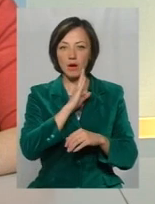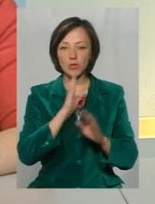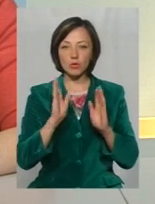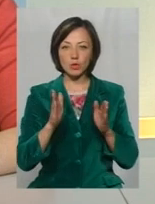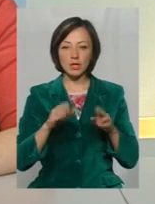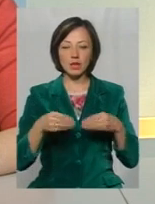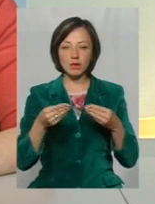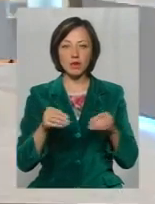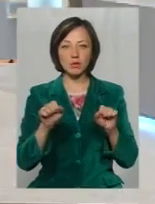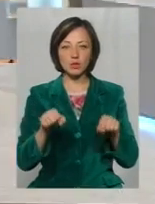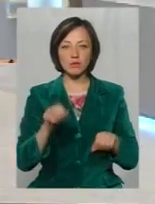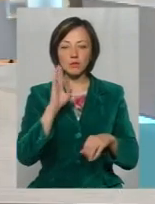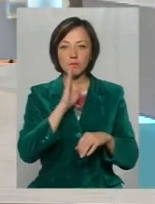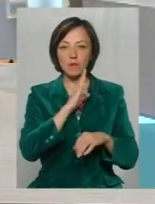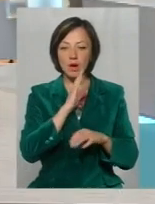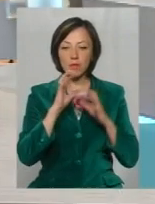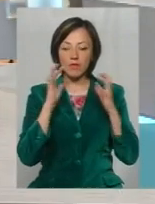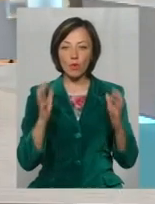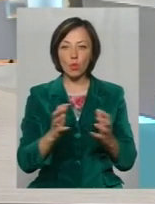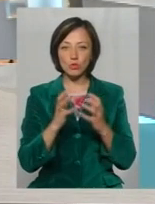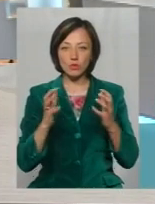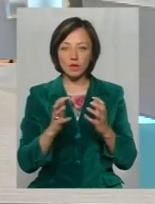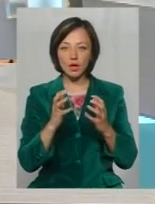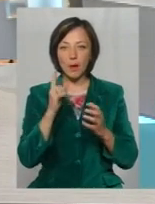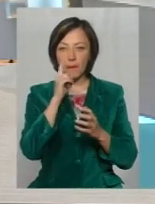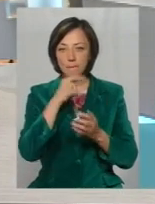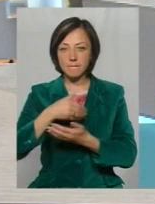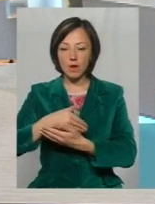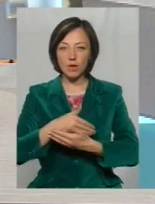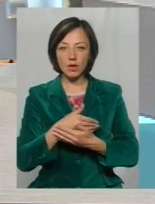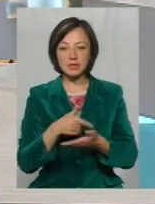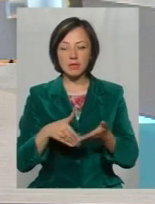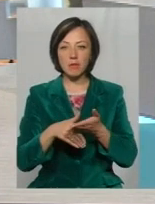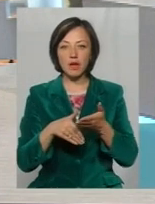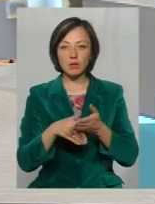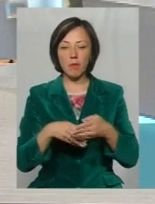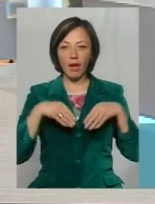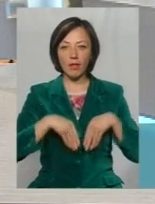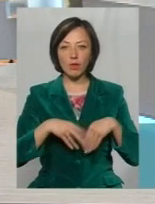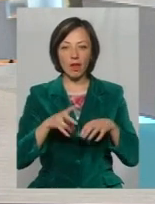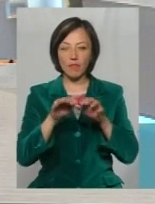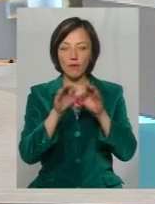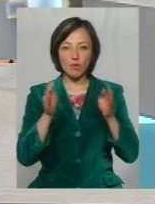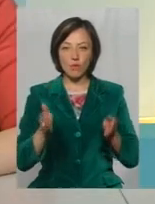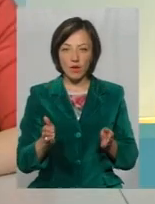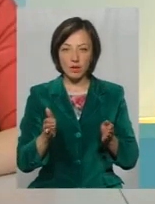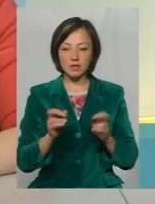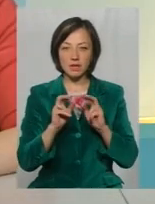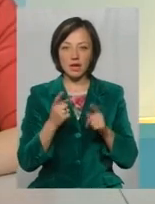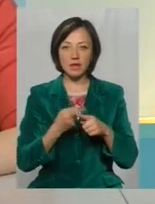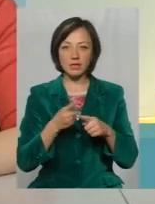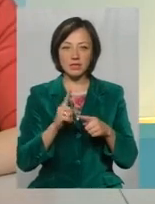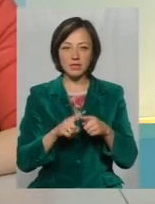буде надавати можливість мамі вихожувати малюка за методом кенгуру, не в кювет, як це